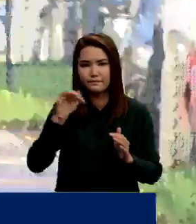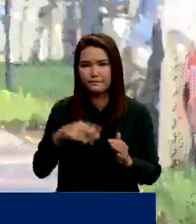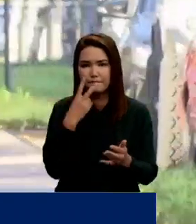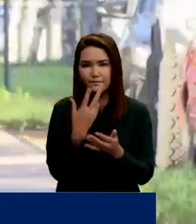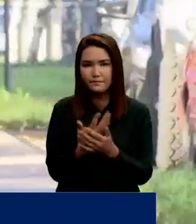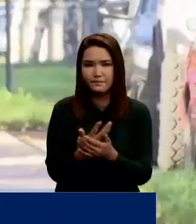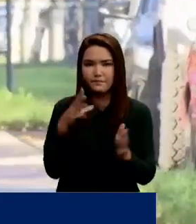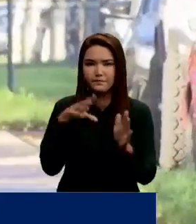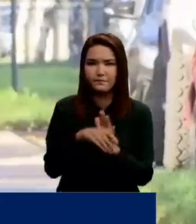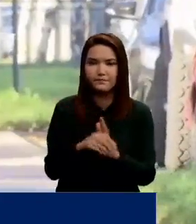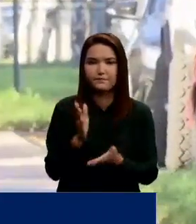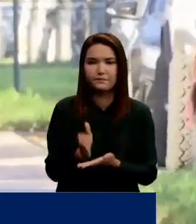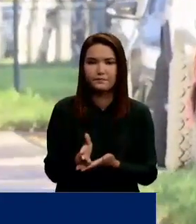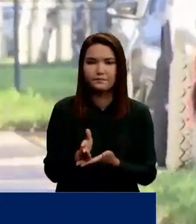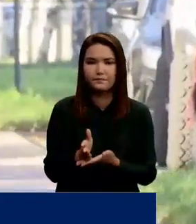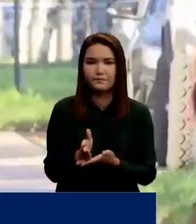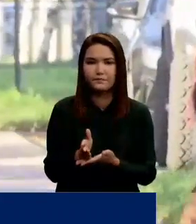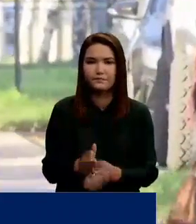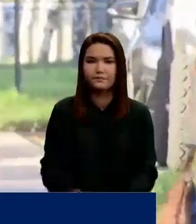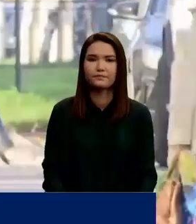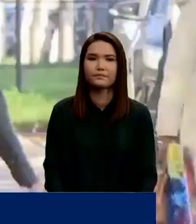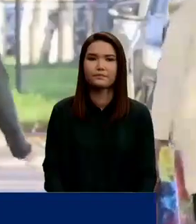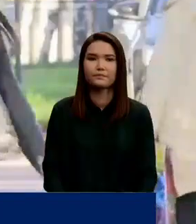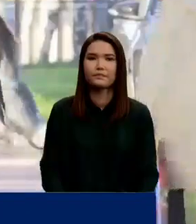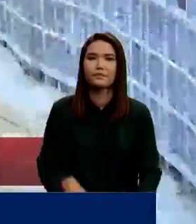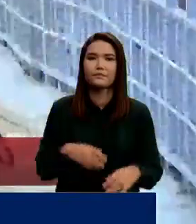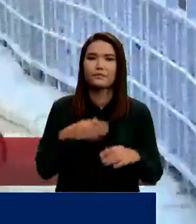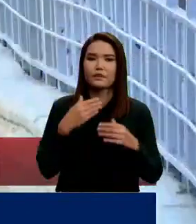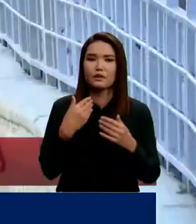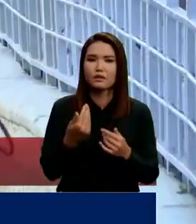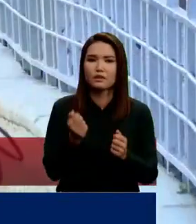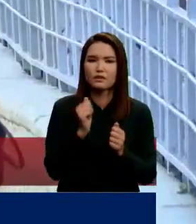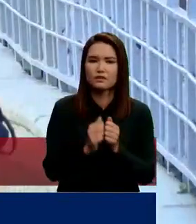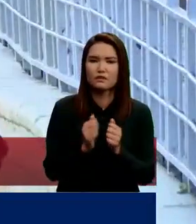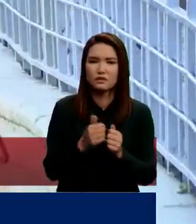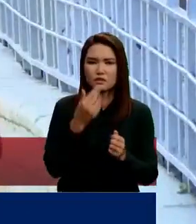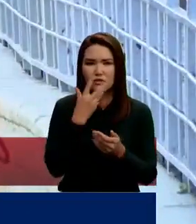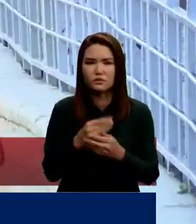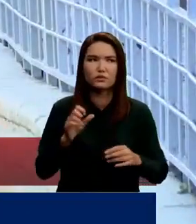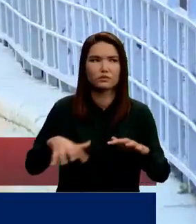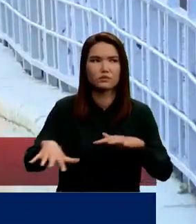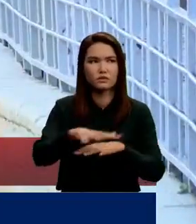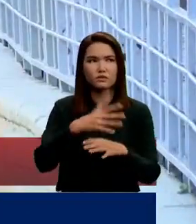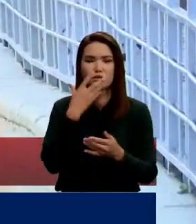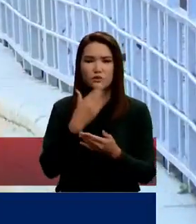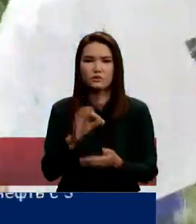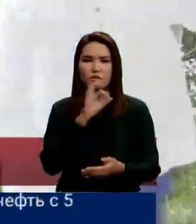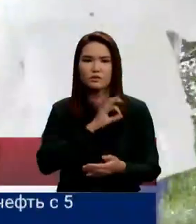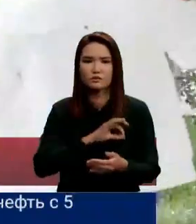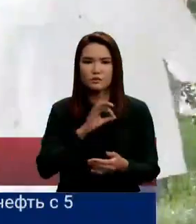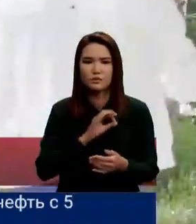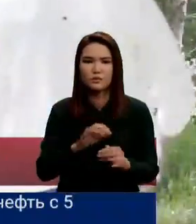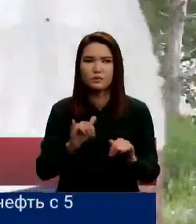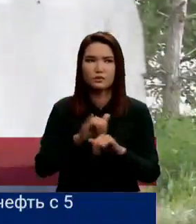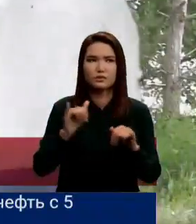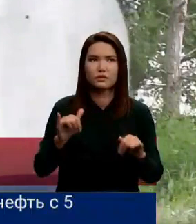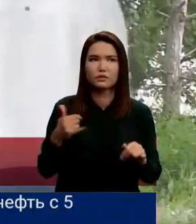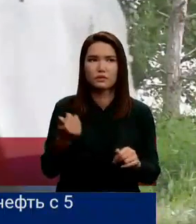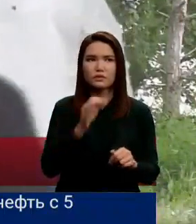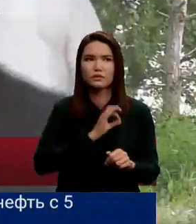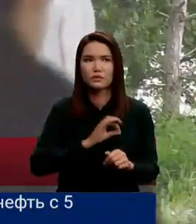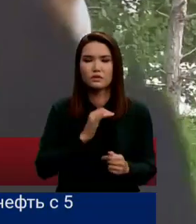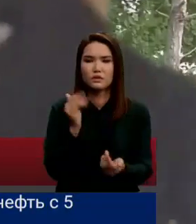7 миллион 500 мыңы ауылда тұрады. Шалғайдағы көпшілік Алматы облысына қоныс аударатын көрінеді. Онда көшіп келгендер саны 1 миллион